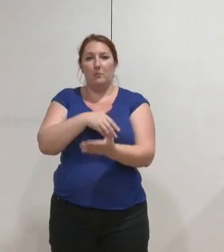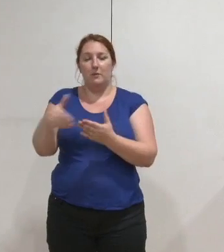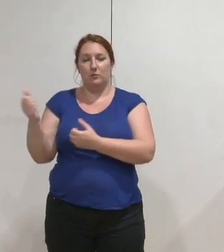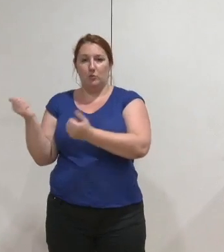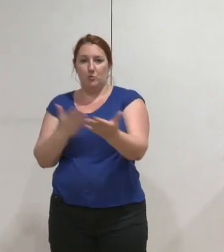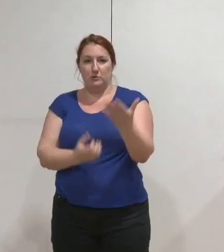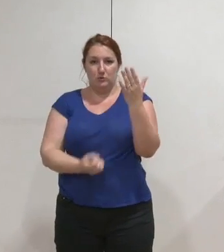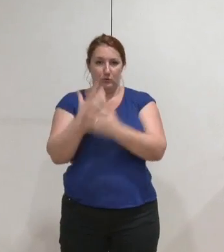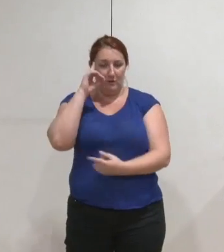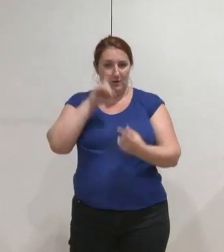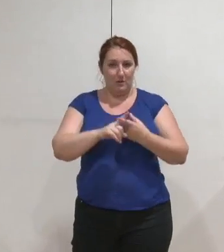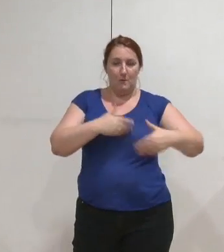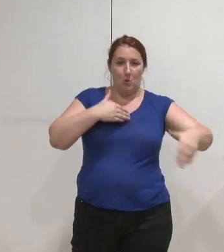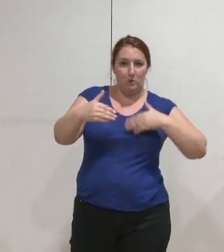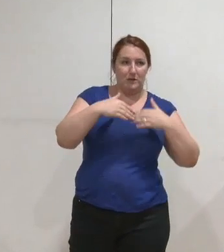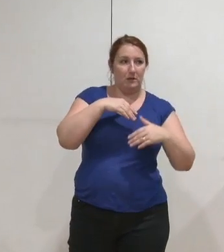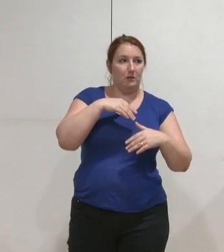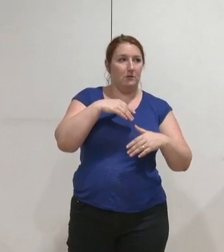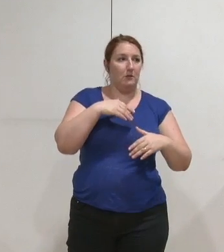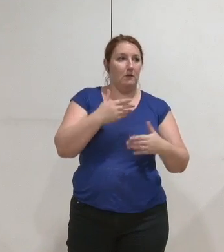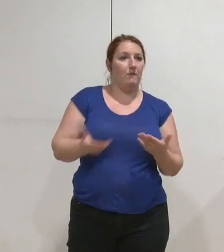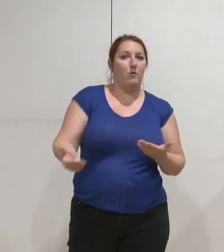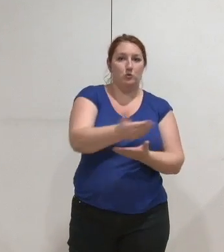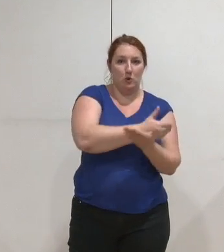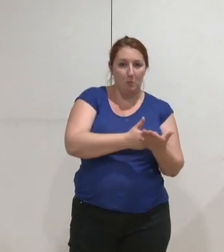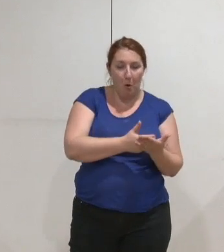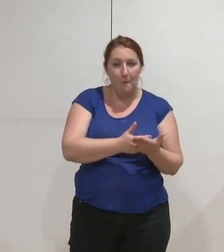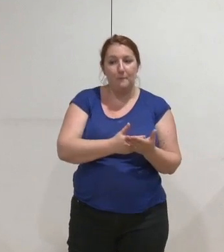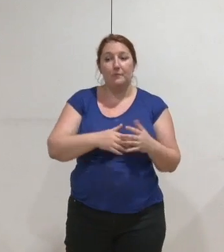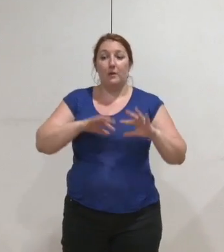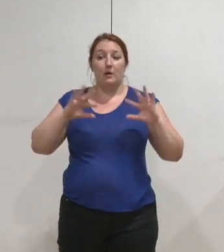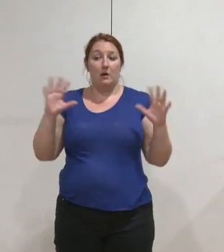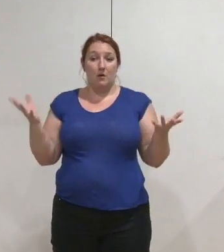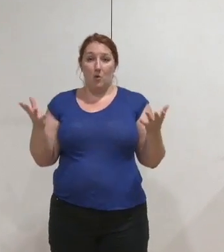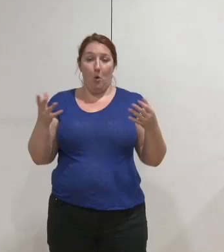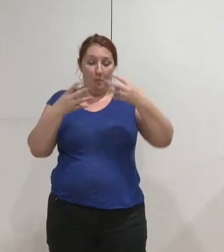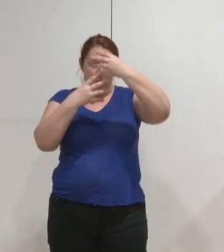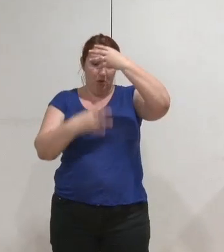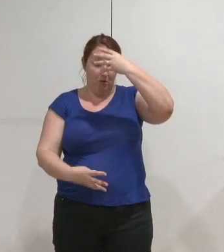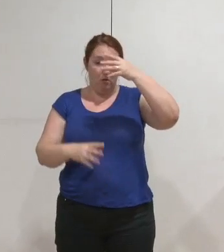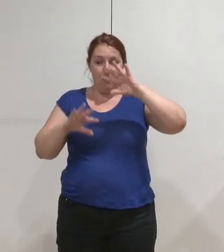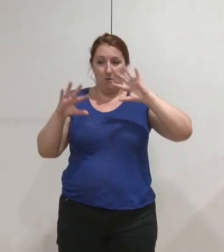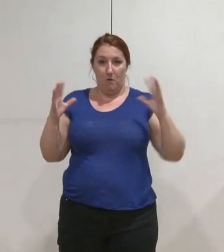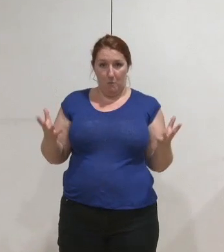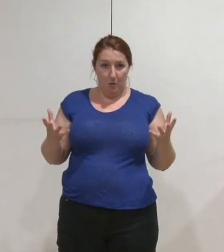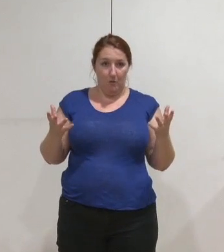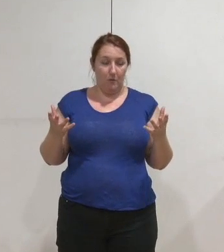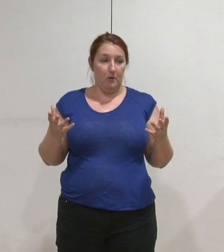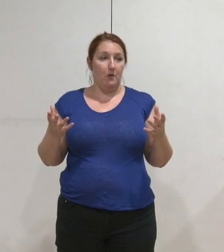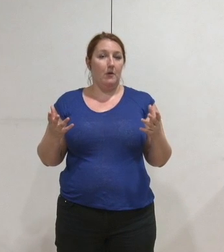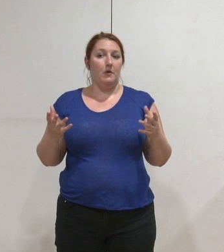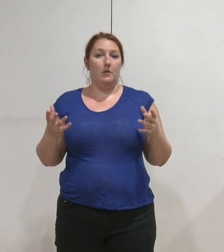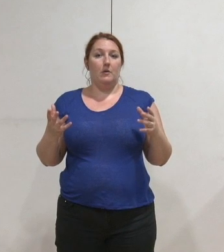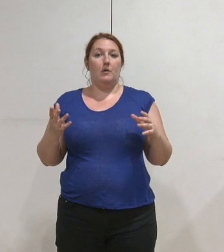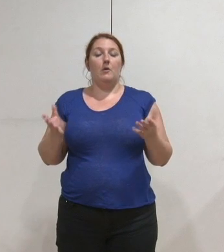recette de fonctionnement et donc comment se répartissent ces 4,83 millions d'euros de proposition nouvelle